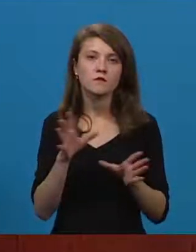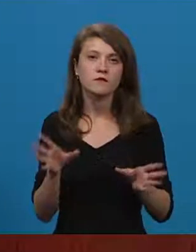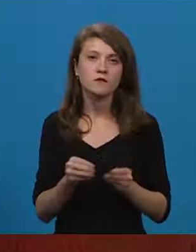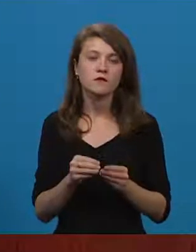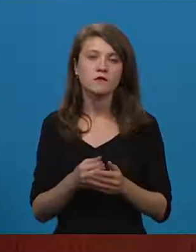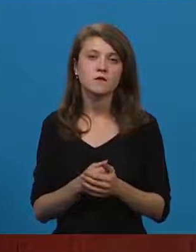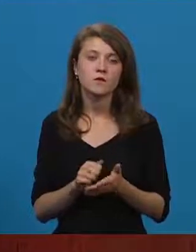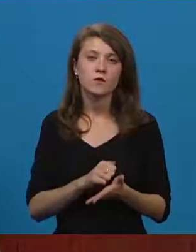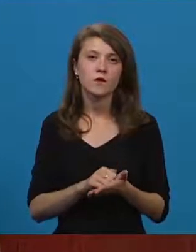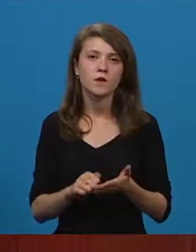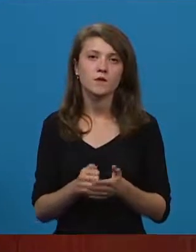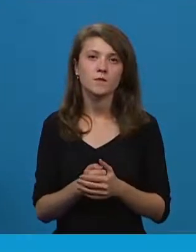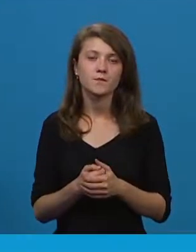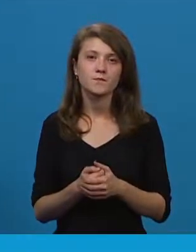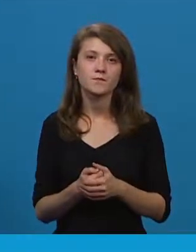цієї перевірки.